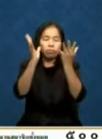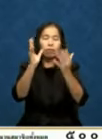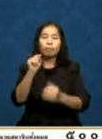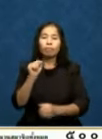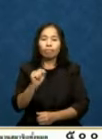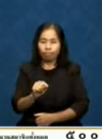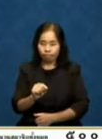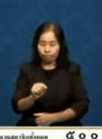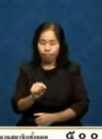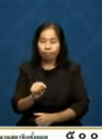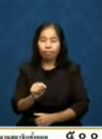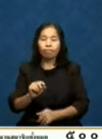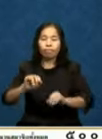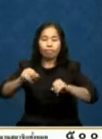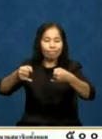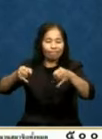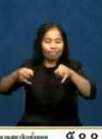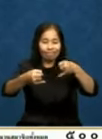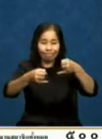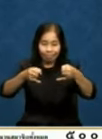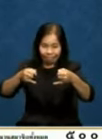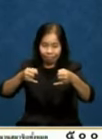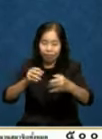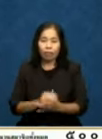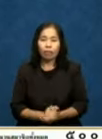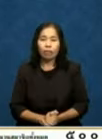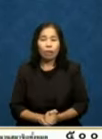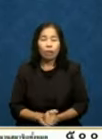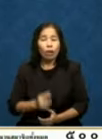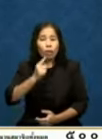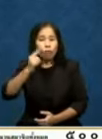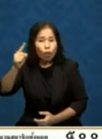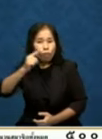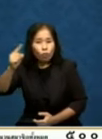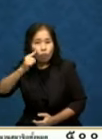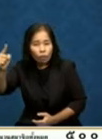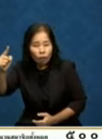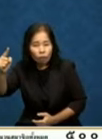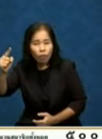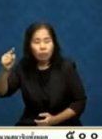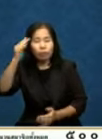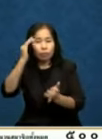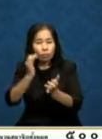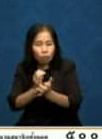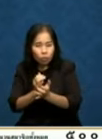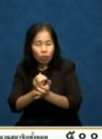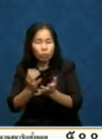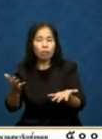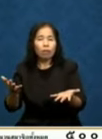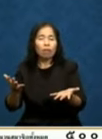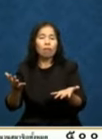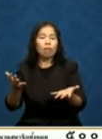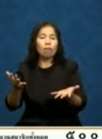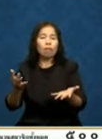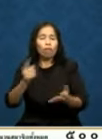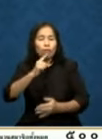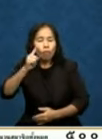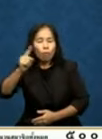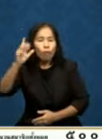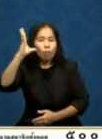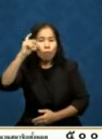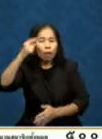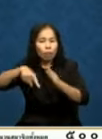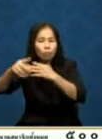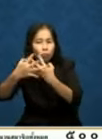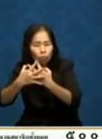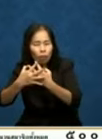กจะมีการดำเนินคดีที่ลกลงลกศาลในเ